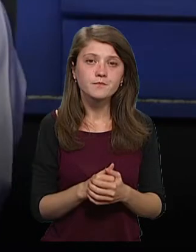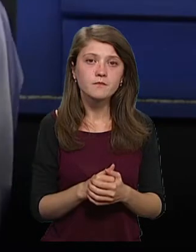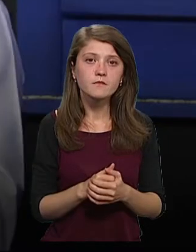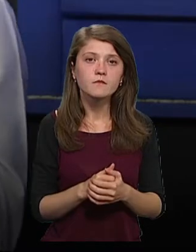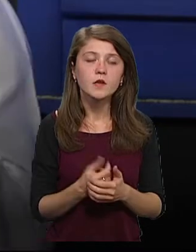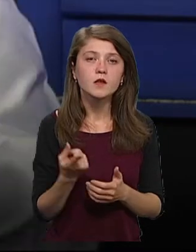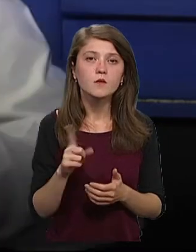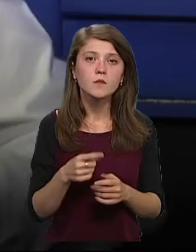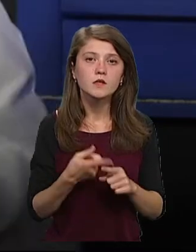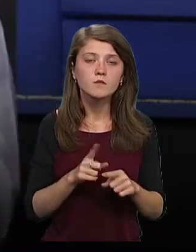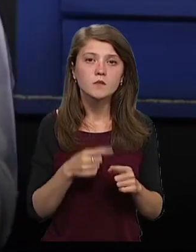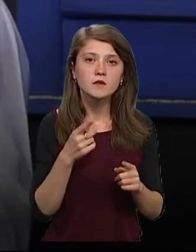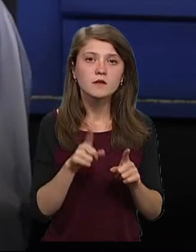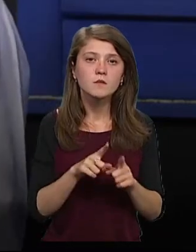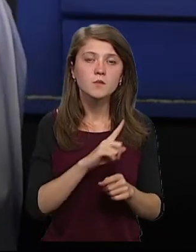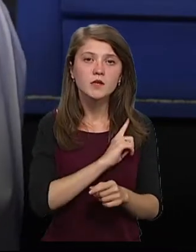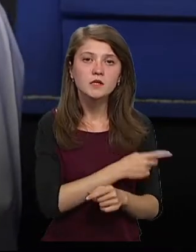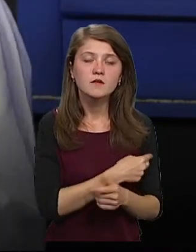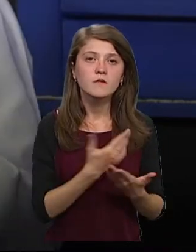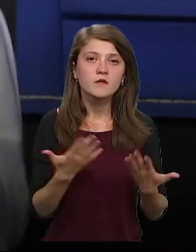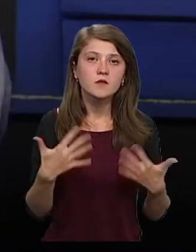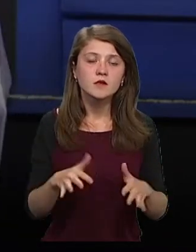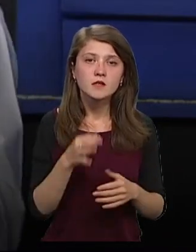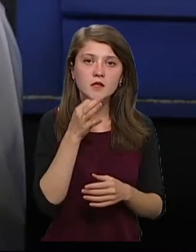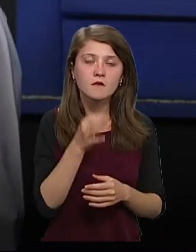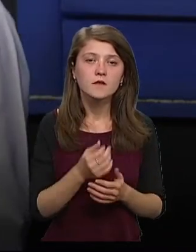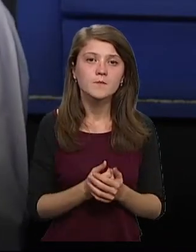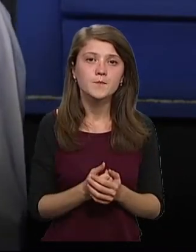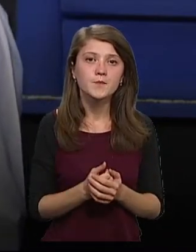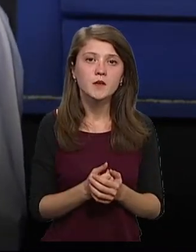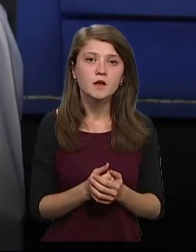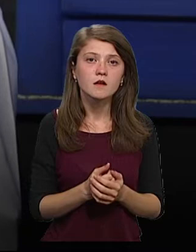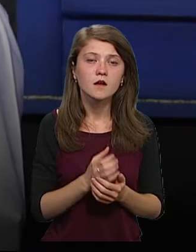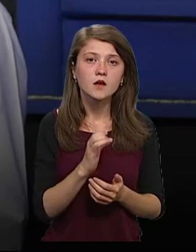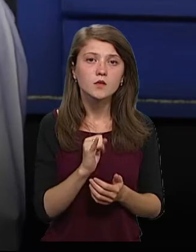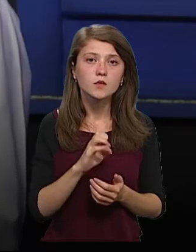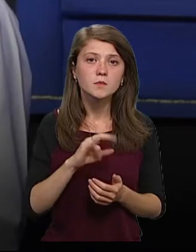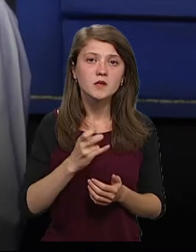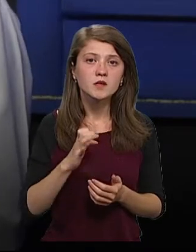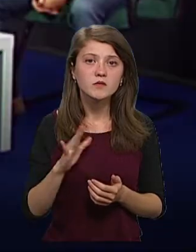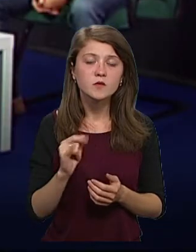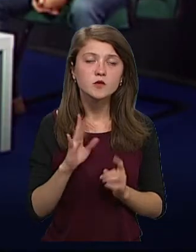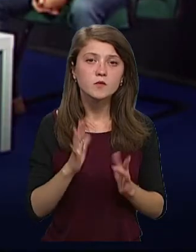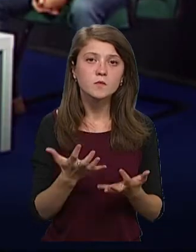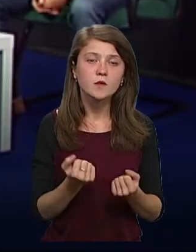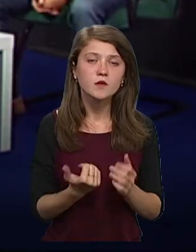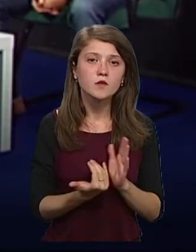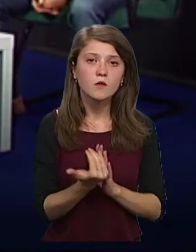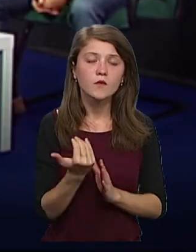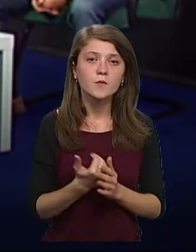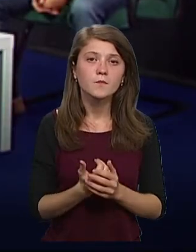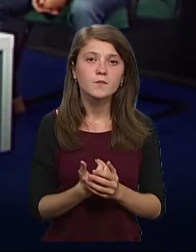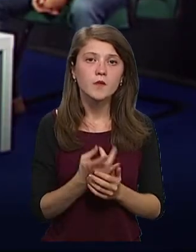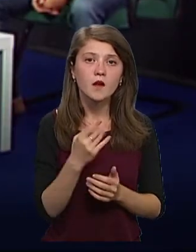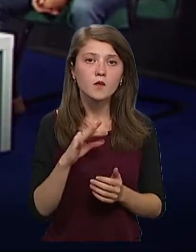І тобто оцим своїм таким посилом він вже сказав суспільству, що закони ці будуть дійсно прийняті Верховною Радою новою. І ми всі на це